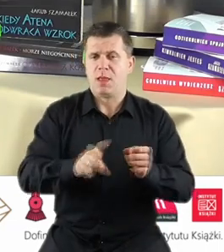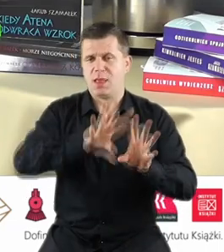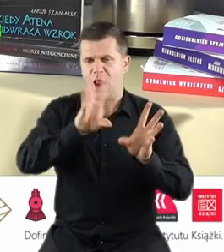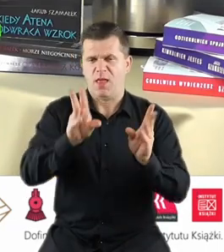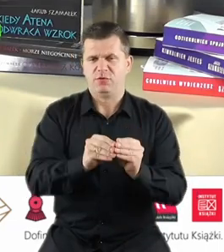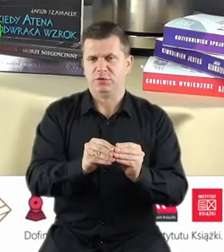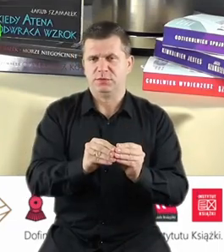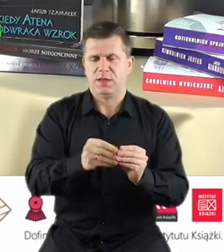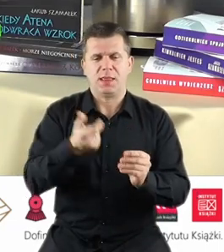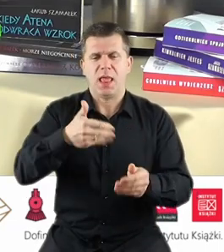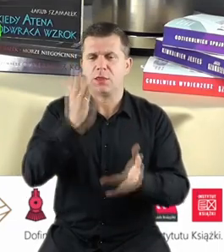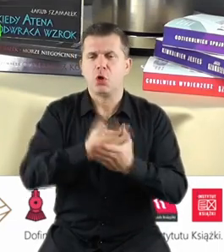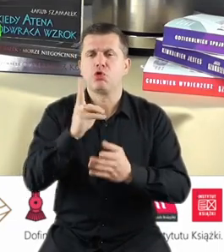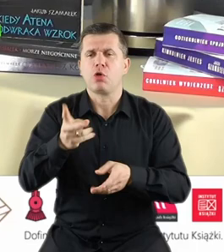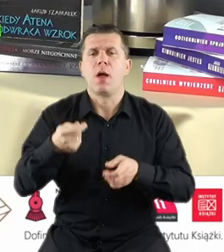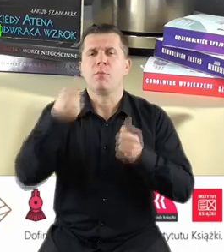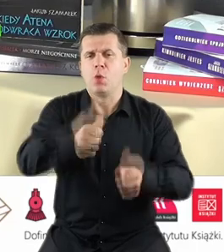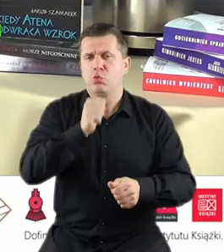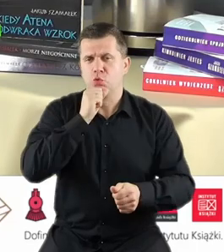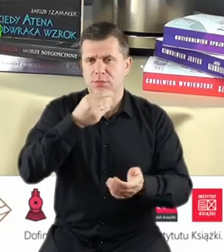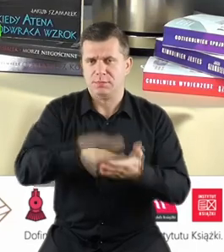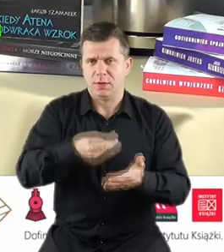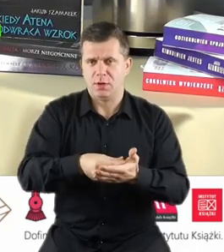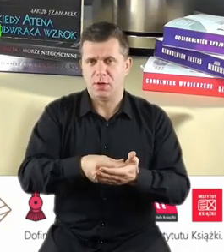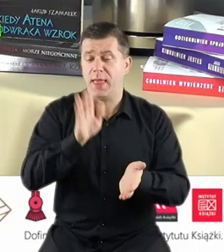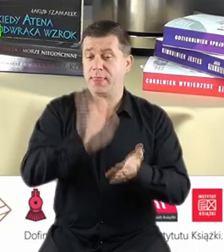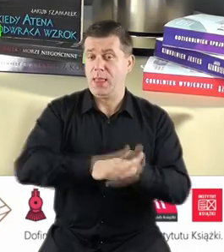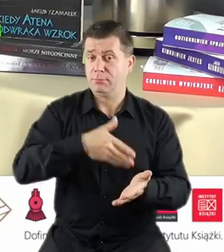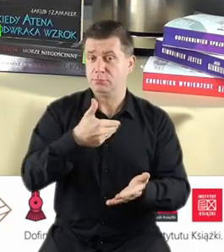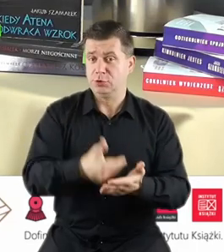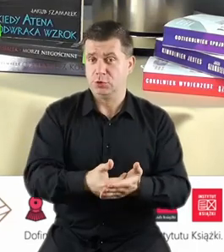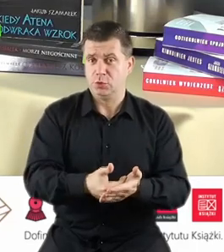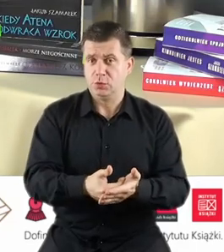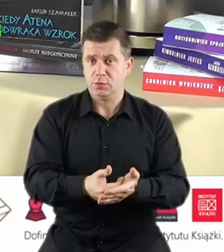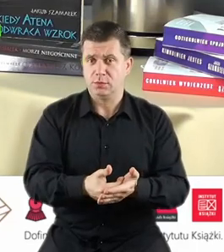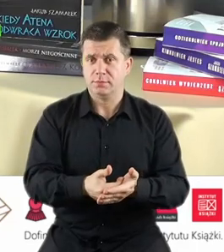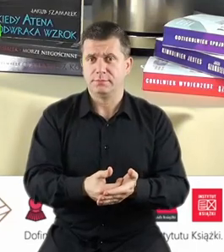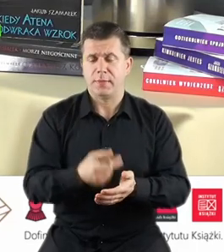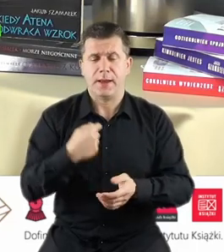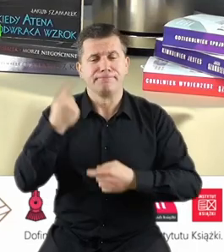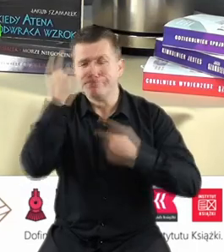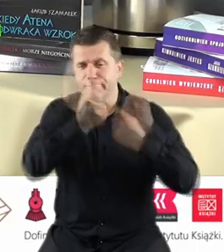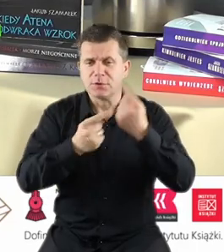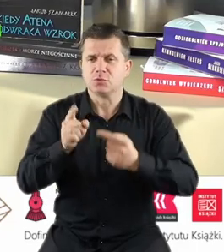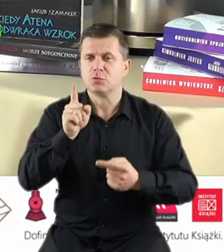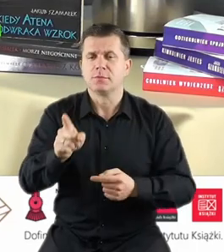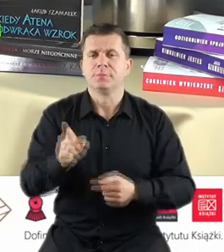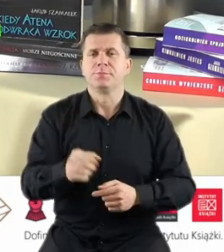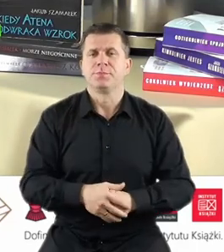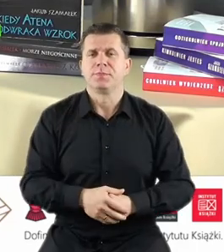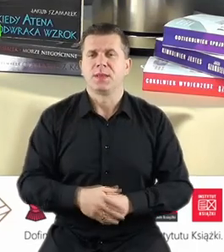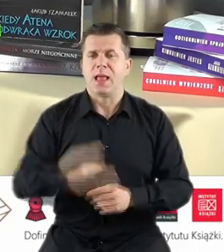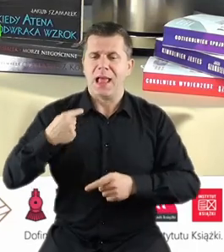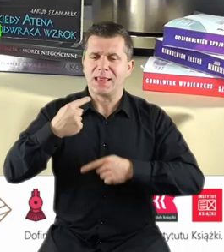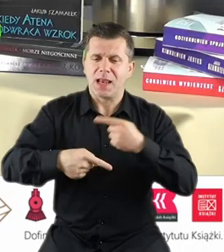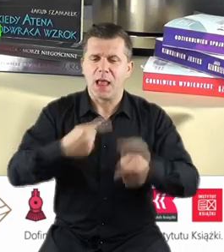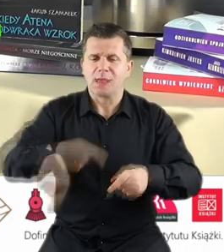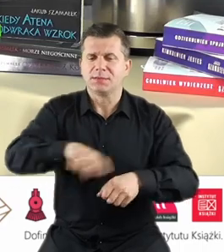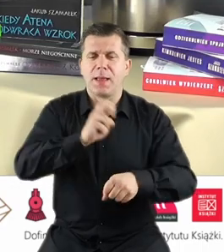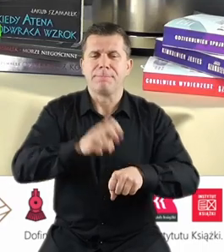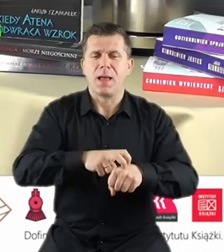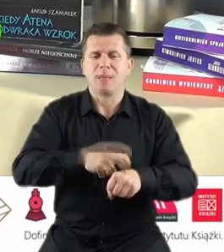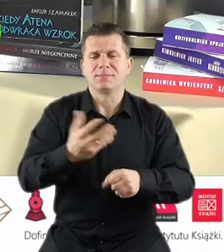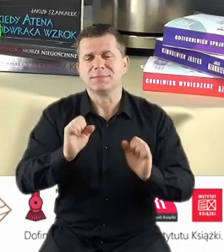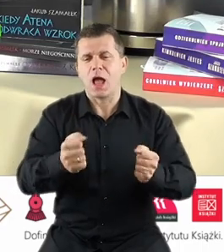duże pieniądze za to, ale na przykład, no jak pomyślimy o tym, że tradycyjnie medycyna działa tak, że idziemy